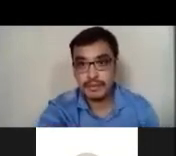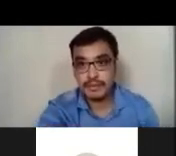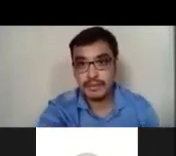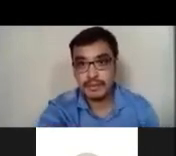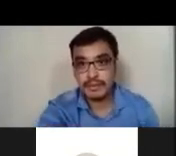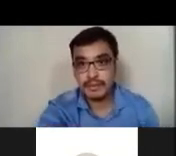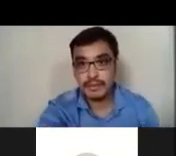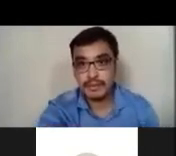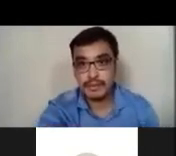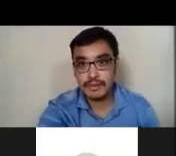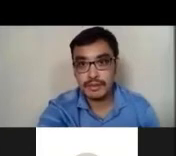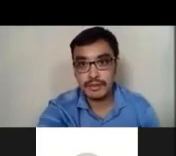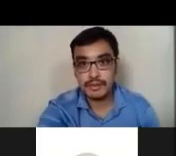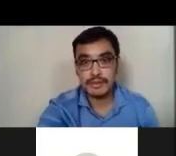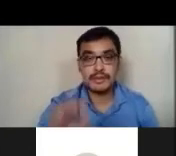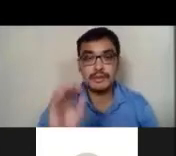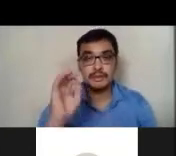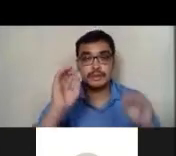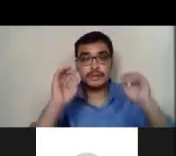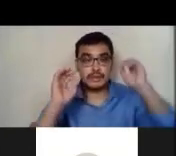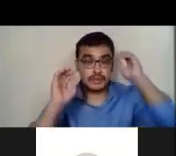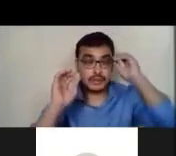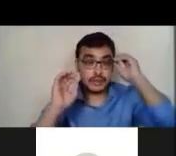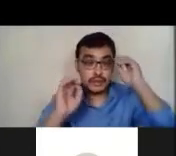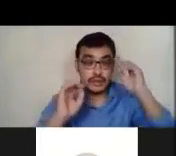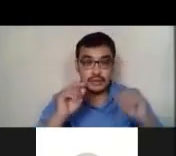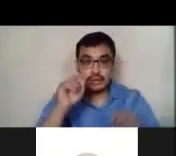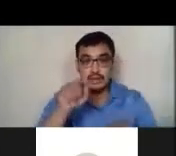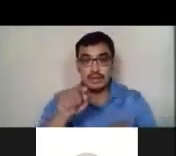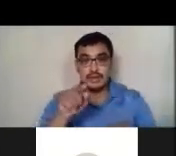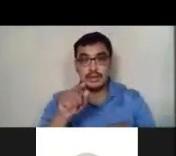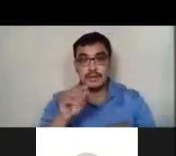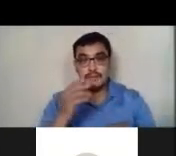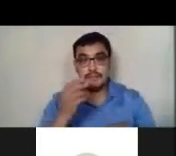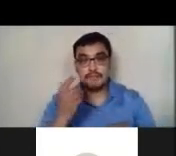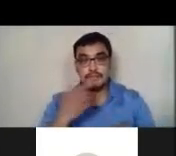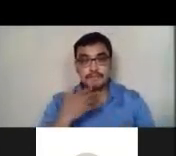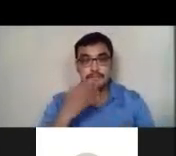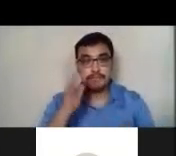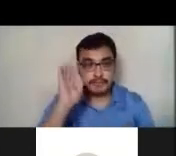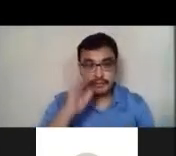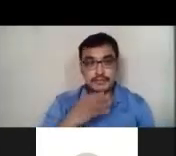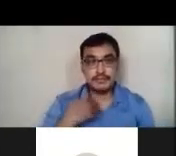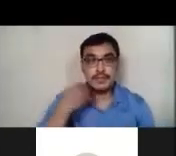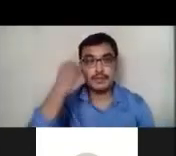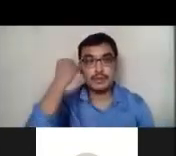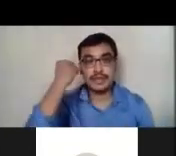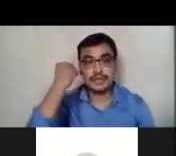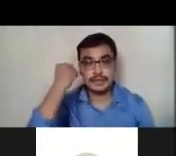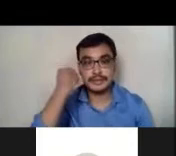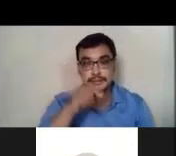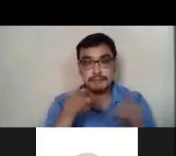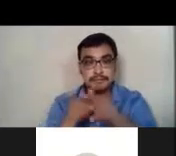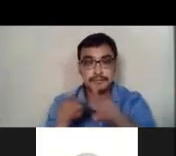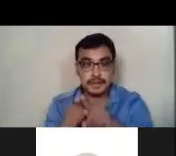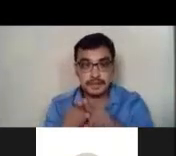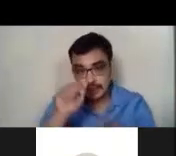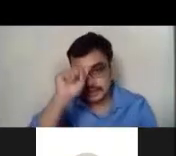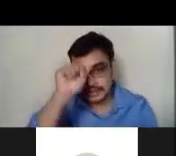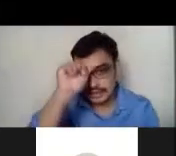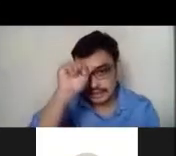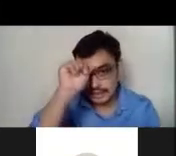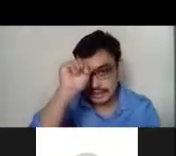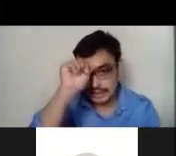दुईवटा रातो लगाएको चाहिँ योसँग हामीले सुसाइड रिस्क कुन कोपिङमा बढी छ भनेर हेरेका थियौँ, यो रातो लगाएकोमा चाहिँ